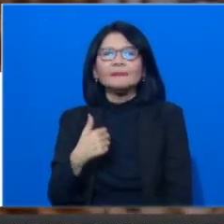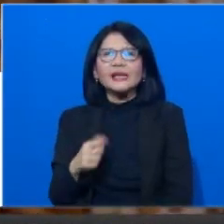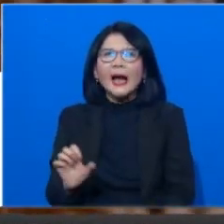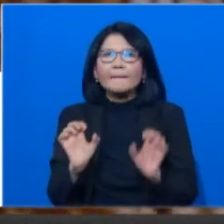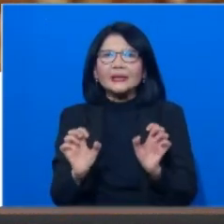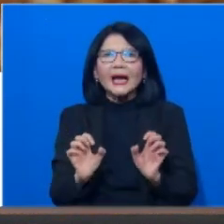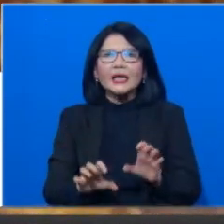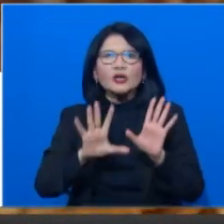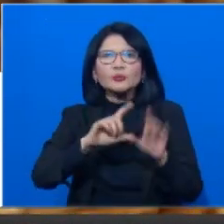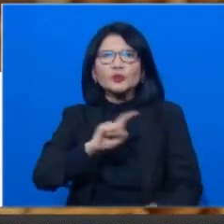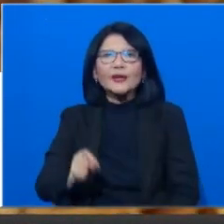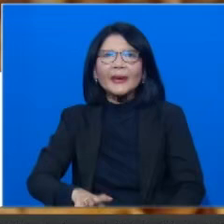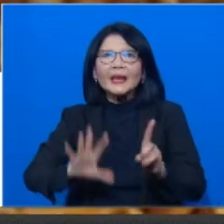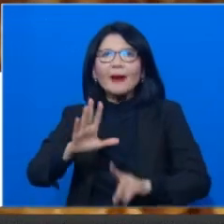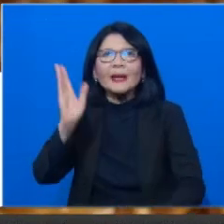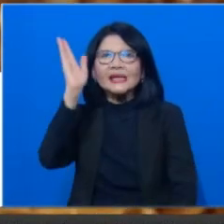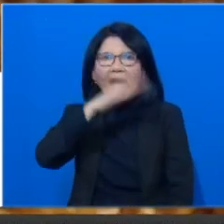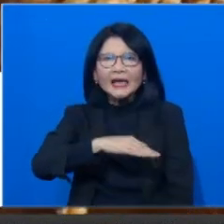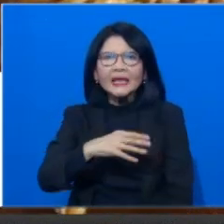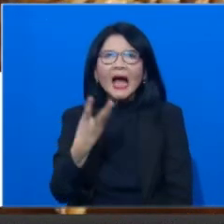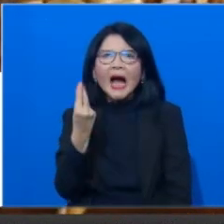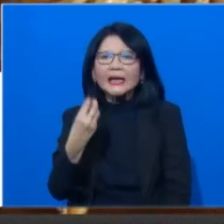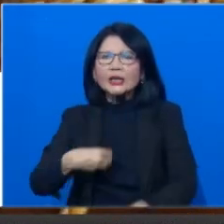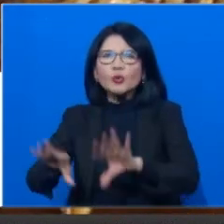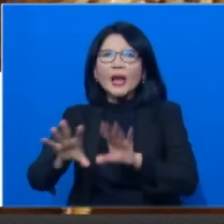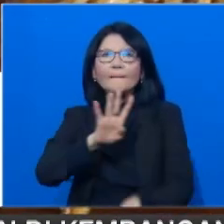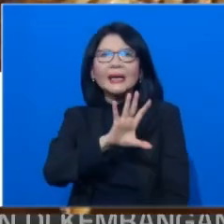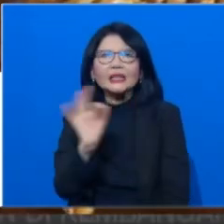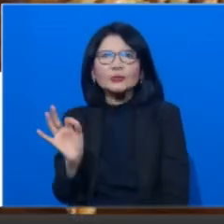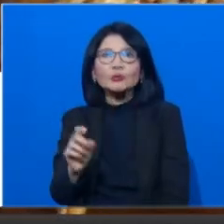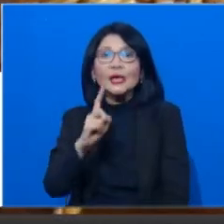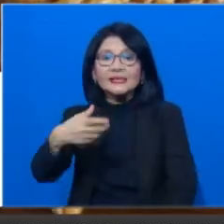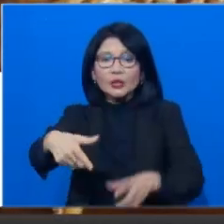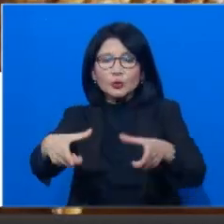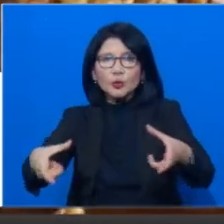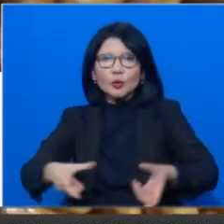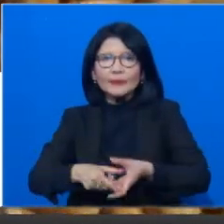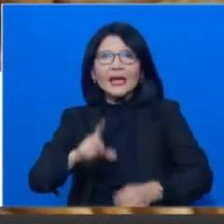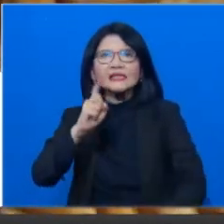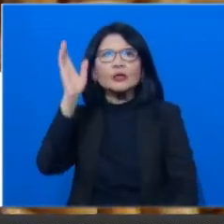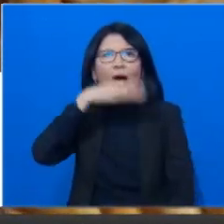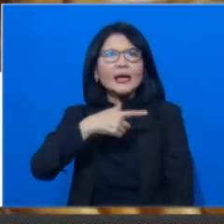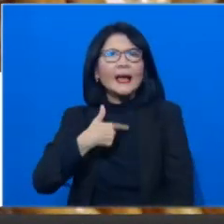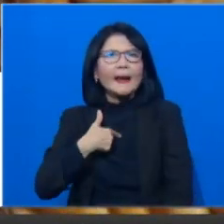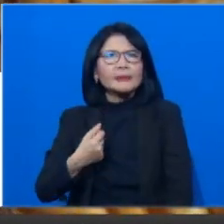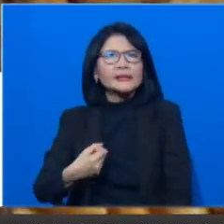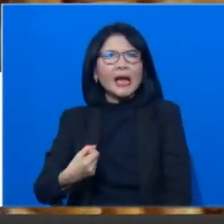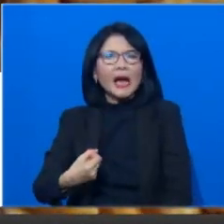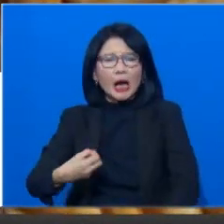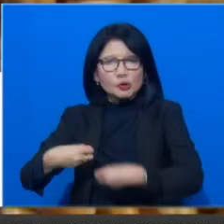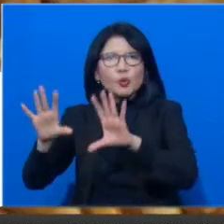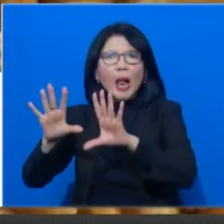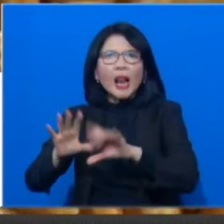selama 10-15 hari dengan harga jual Rp4.000 per kemasan. Dalam sehari, Ramli bisa mendapatkan omset